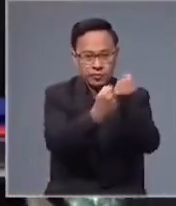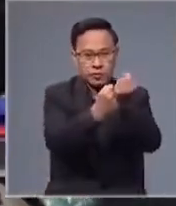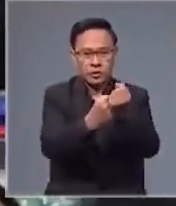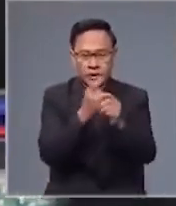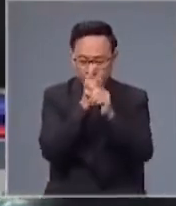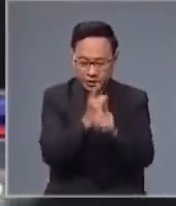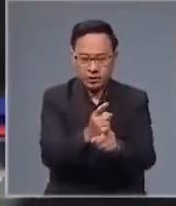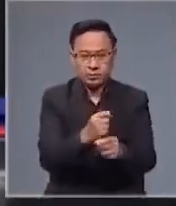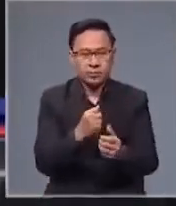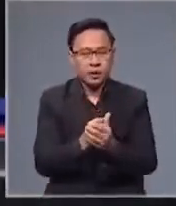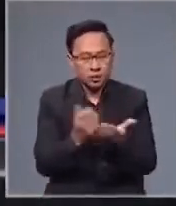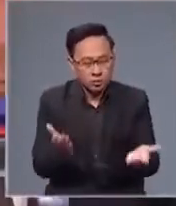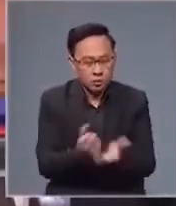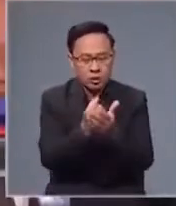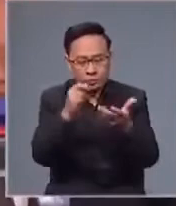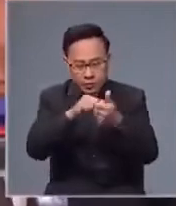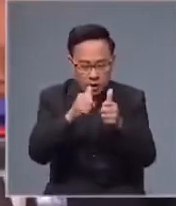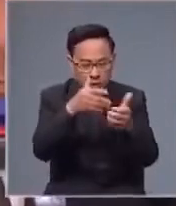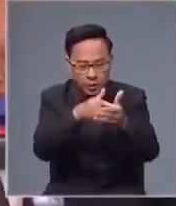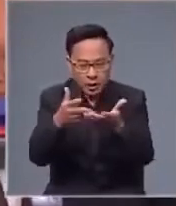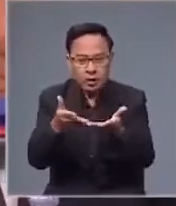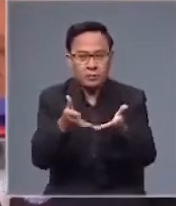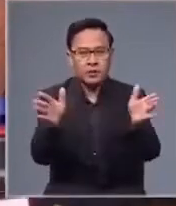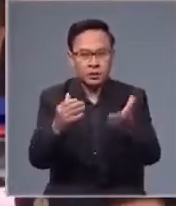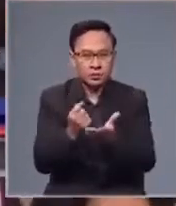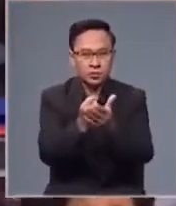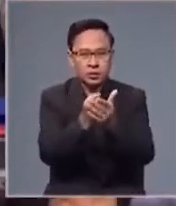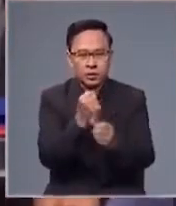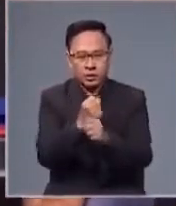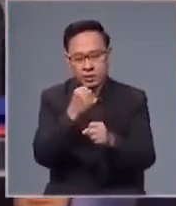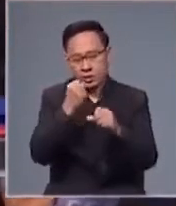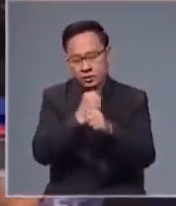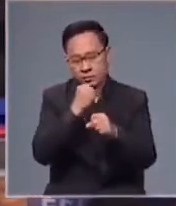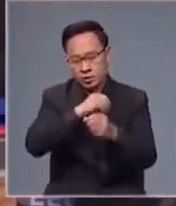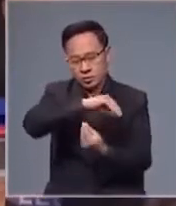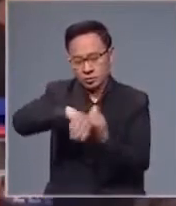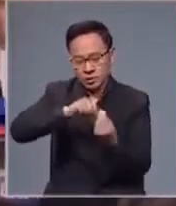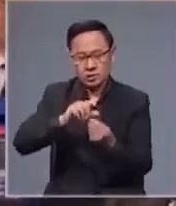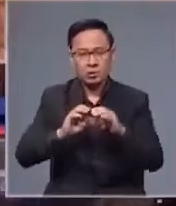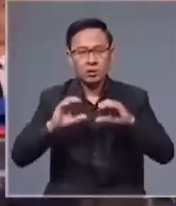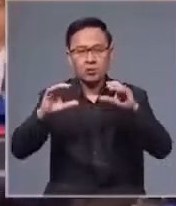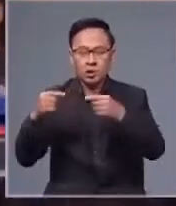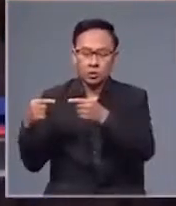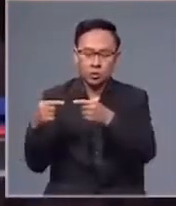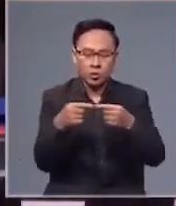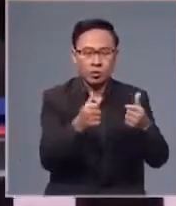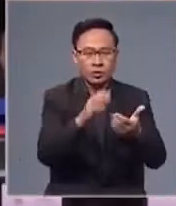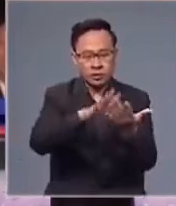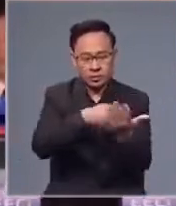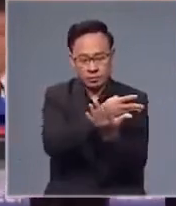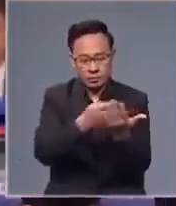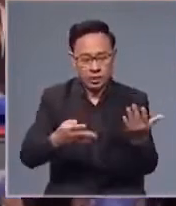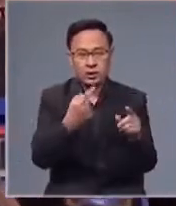ามและเร่งรัดให้การขับเคลื่อนเศรษฐกิจของรัฐบาลเป็นไปอย่างต่อเนื่องตามนโยบายที่กำหนด